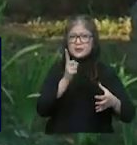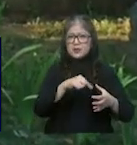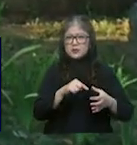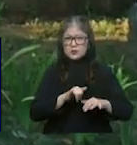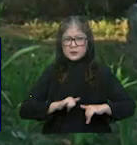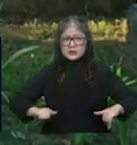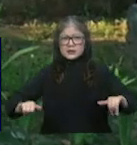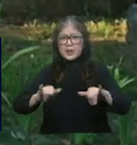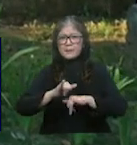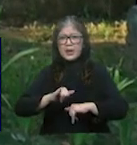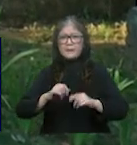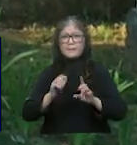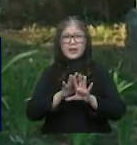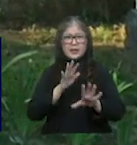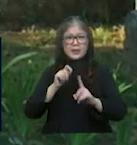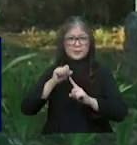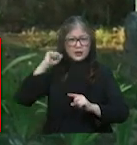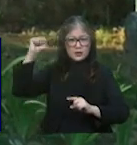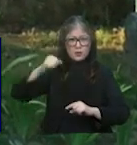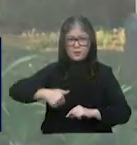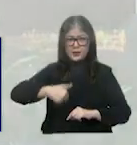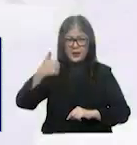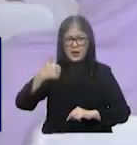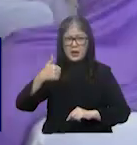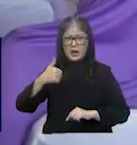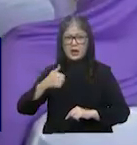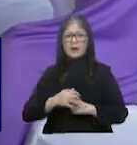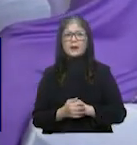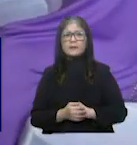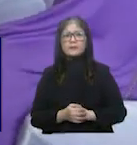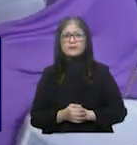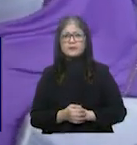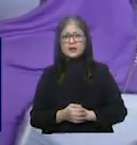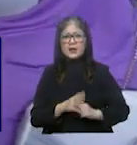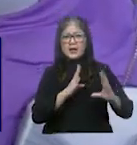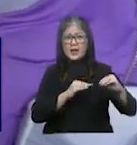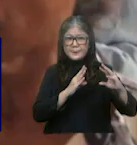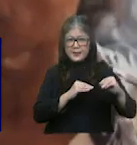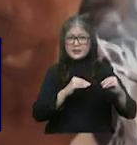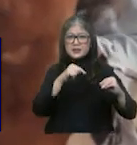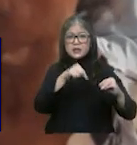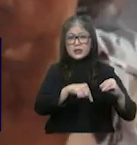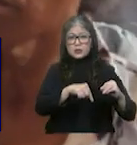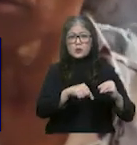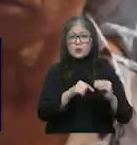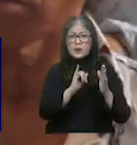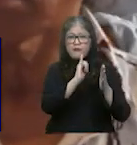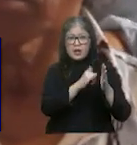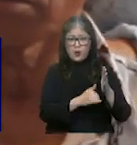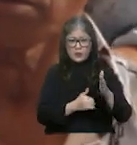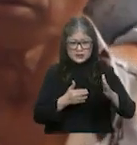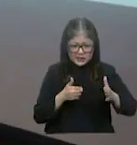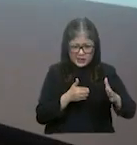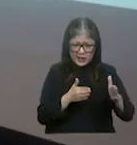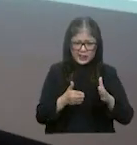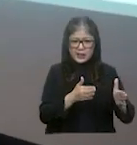memenangkan Partai Perindo baik dari RI, provinsi maupun kabupaten. Rapat konsolidasi menjadi sarana evaluasi strategi partai untuk